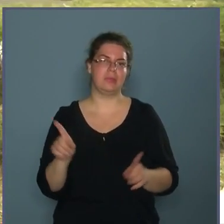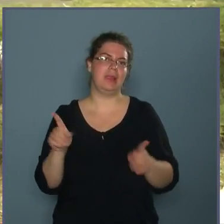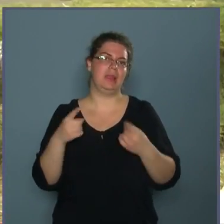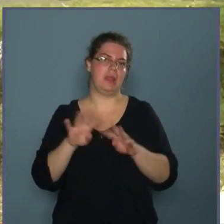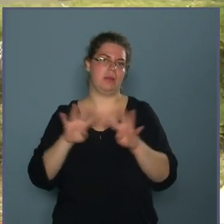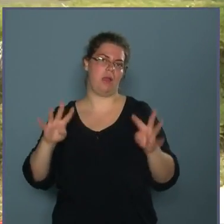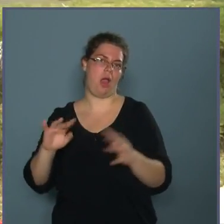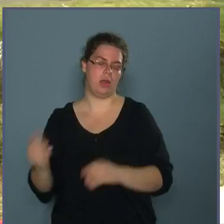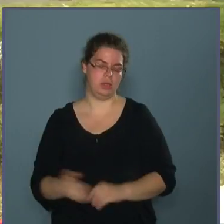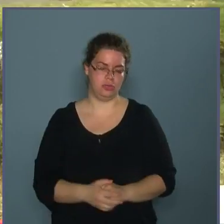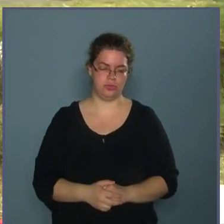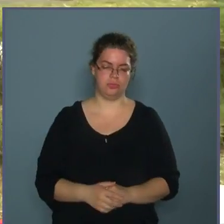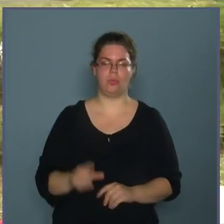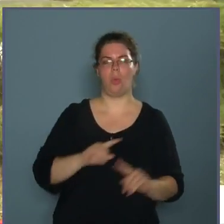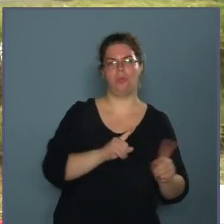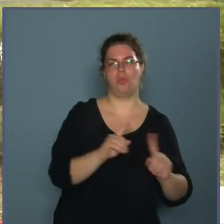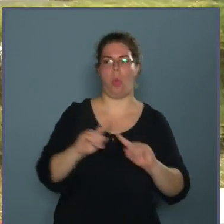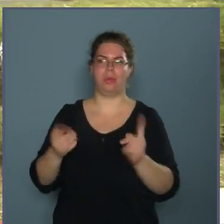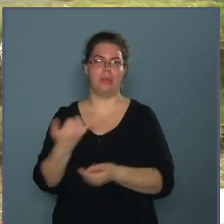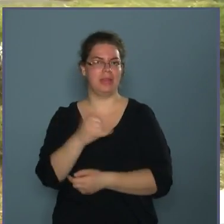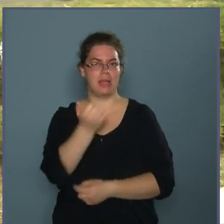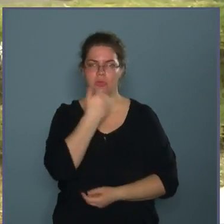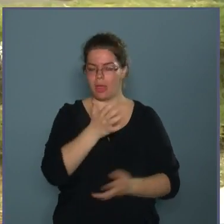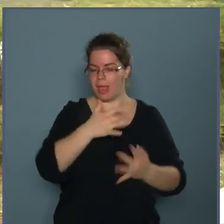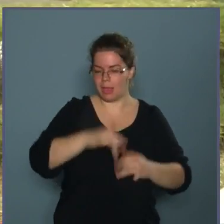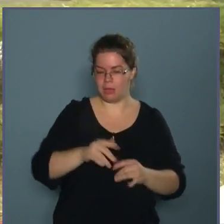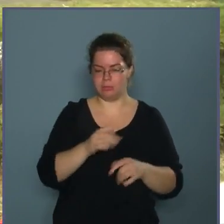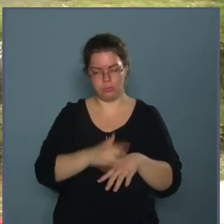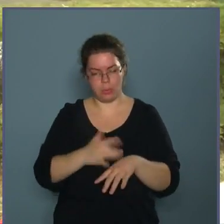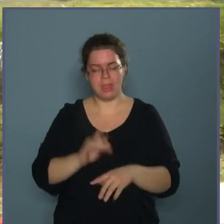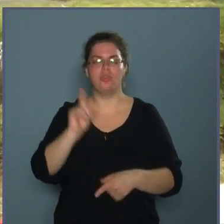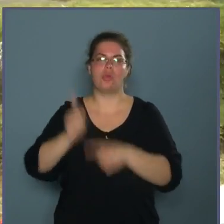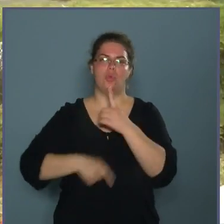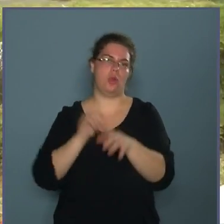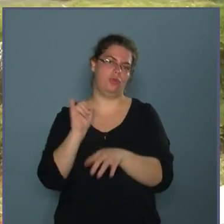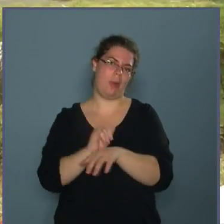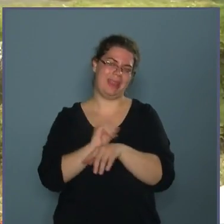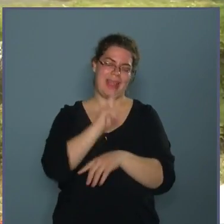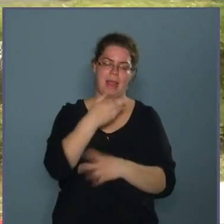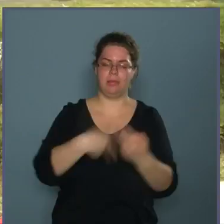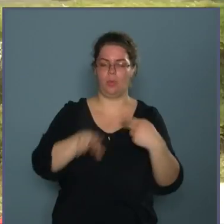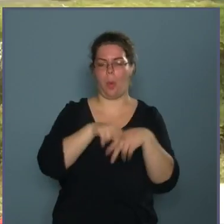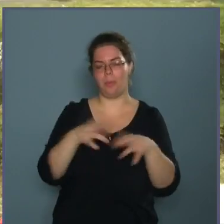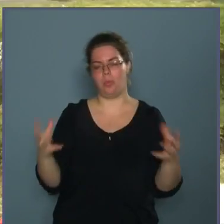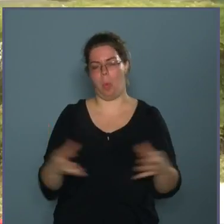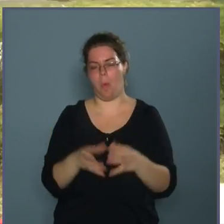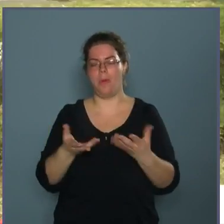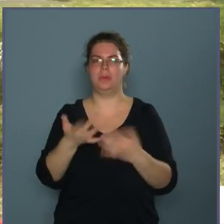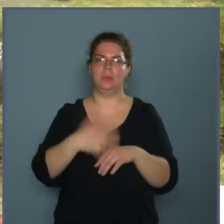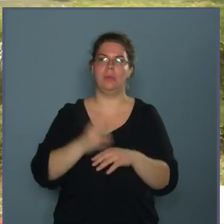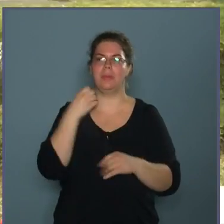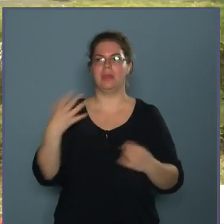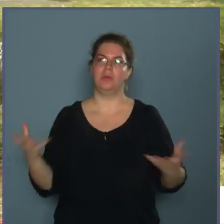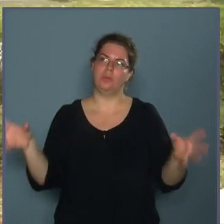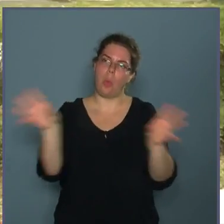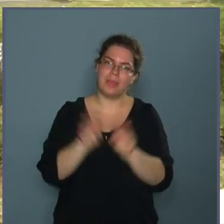énekkar is. Úgyhogy ők külön-külön, mindenki a saját helyszínén, és akkor az utolsó héten lesz több összpróba, amikor igazából